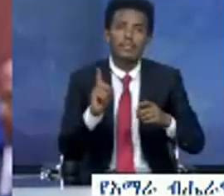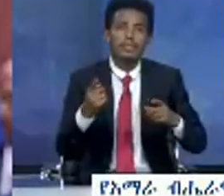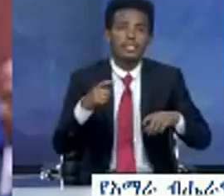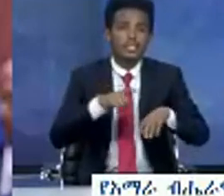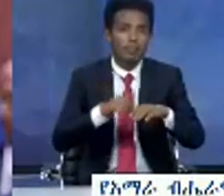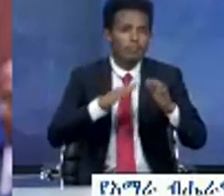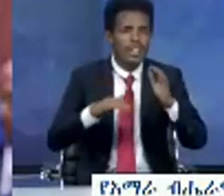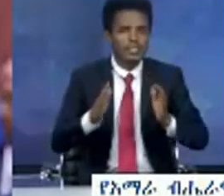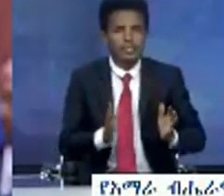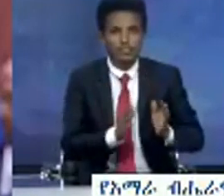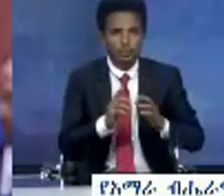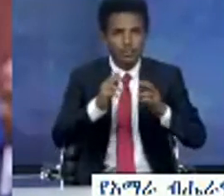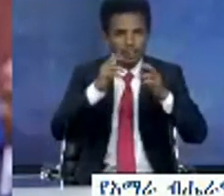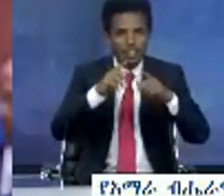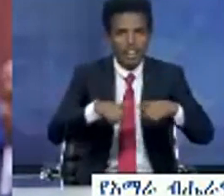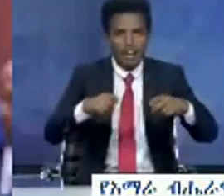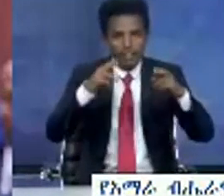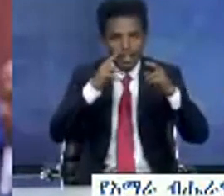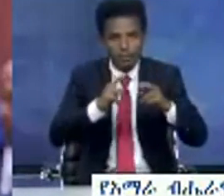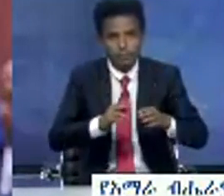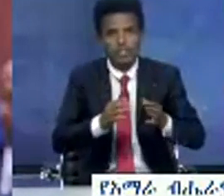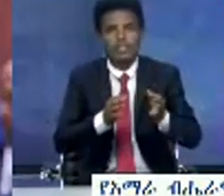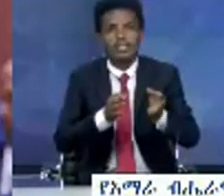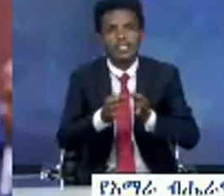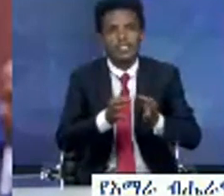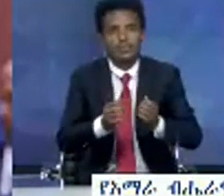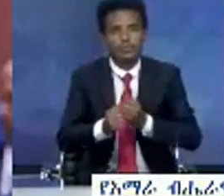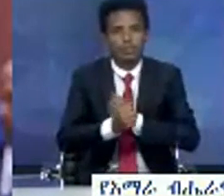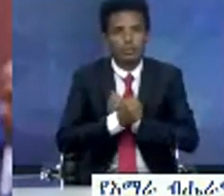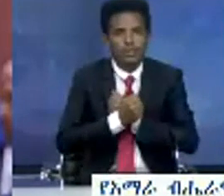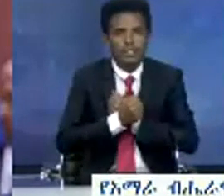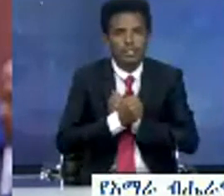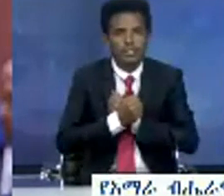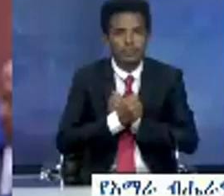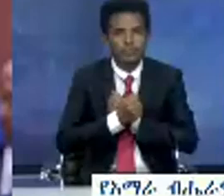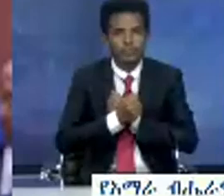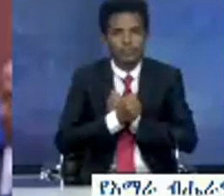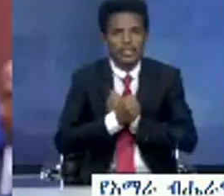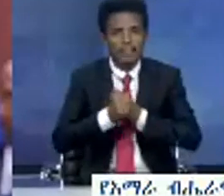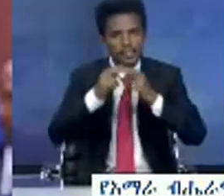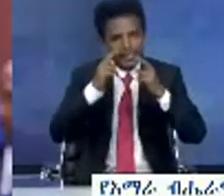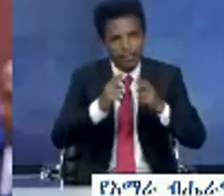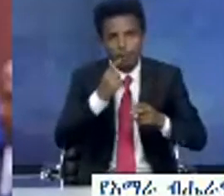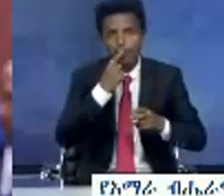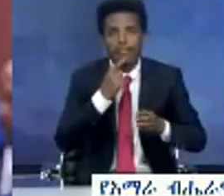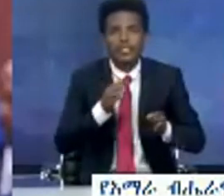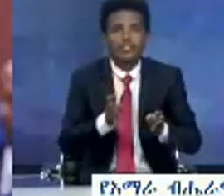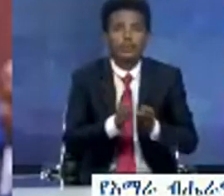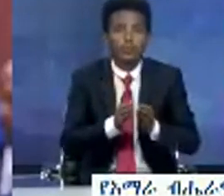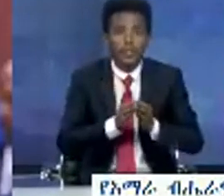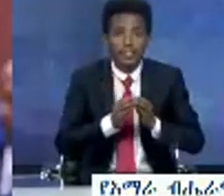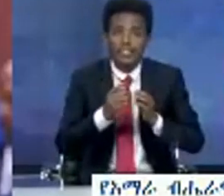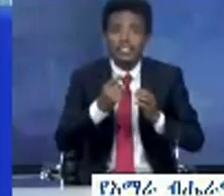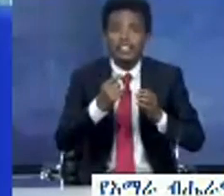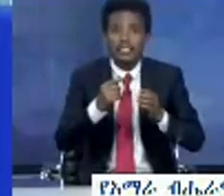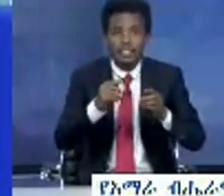መሆናችን ከታላቅ አክብሮት ጋር ልንገልጽላችሁ እንወዳለን። የተከበሩ አፈ ጉባኤ፣ የተከበራችሁ የምክር